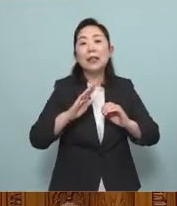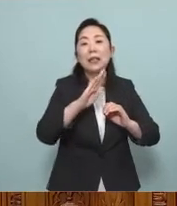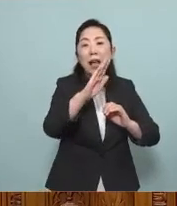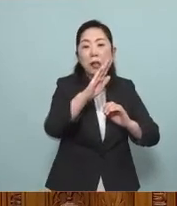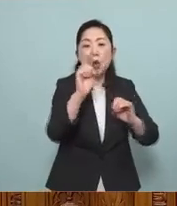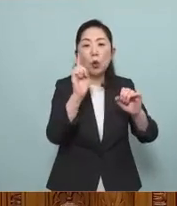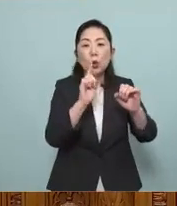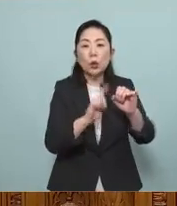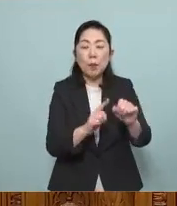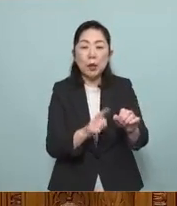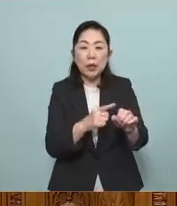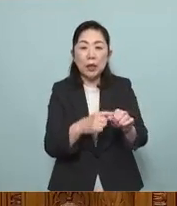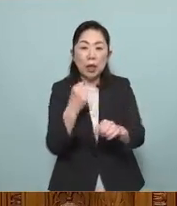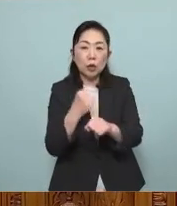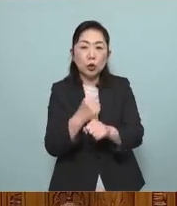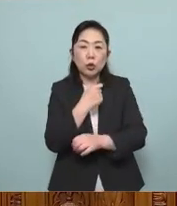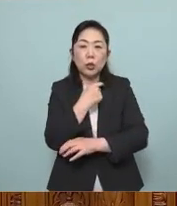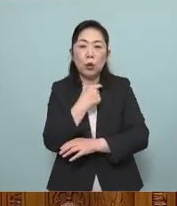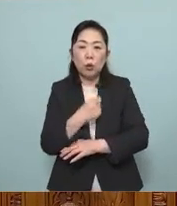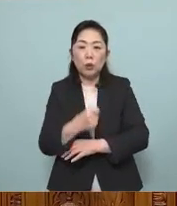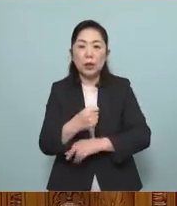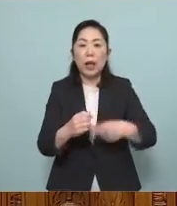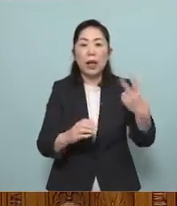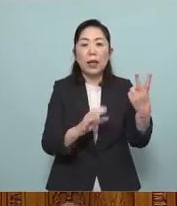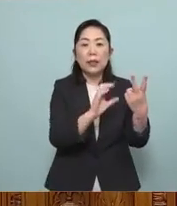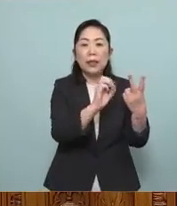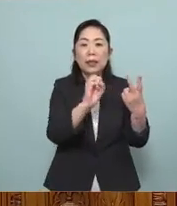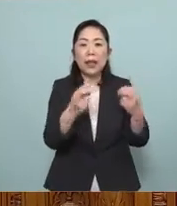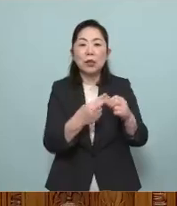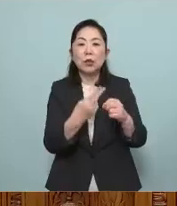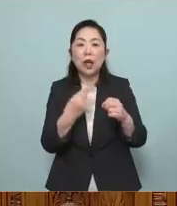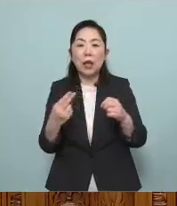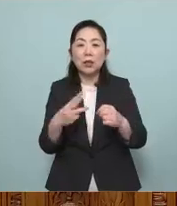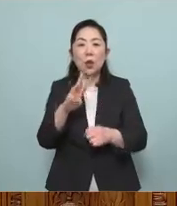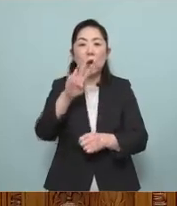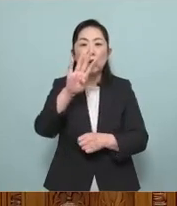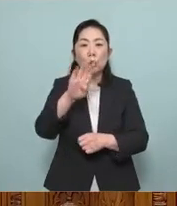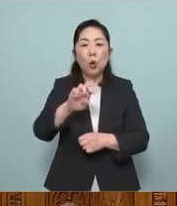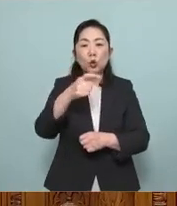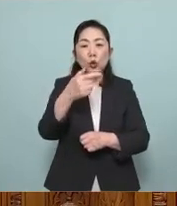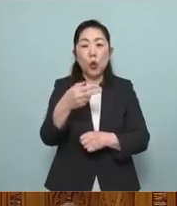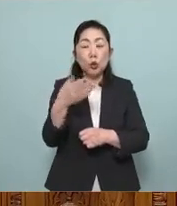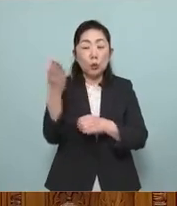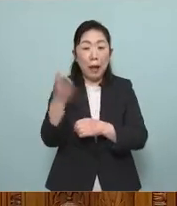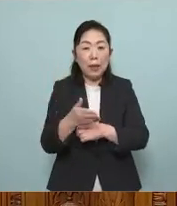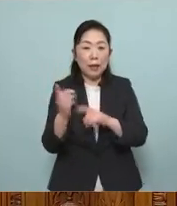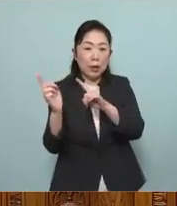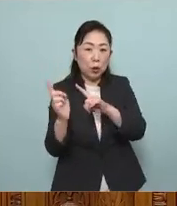していきます。2030年度 46% 削減、